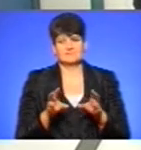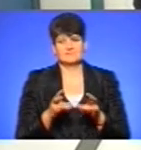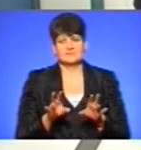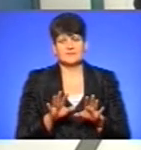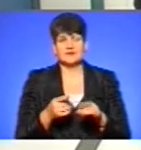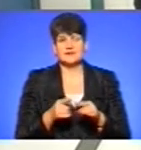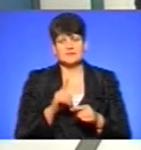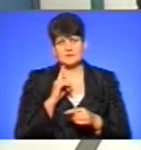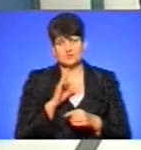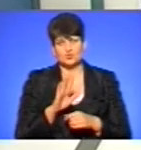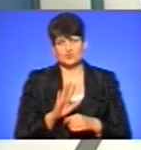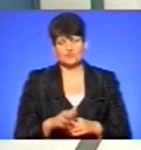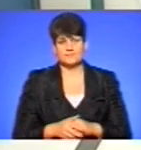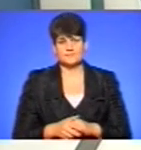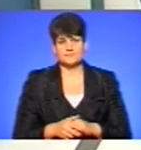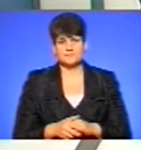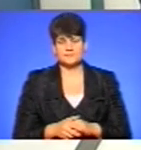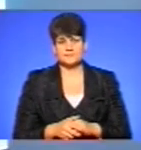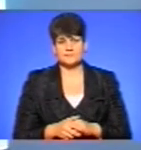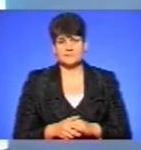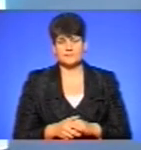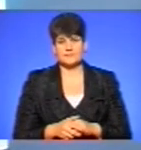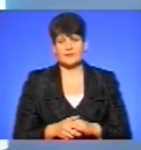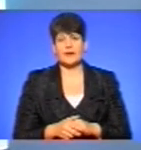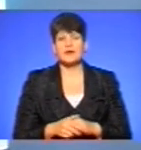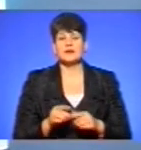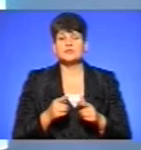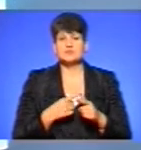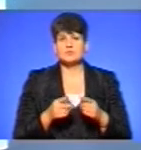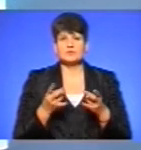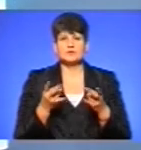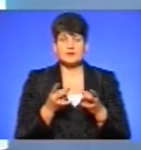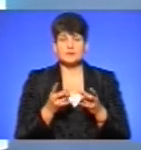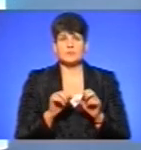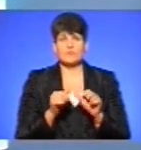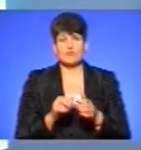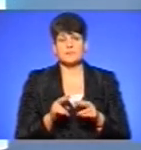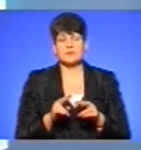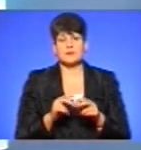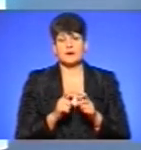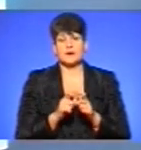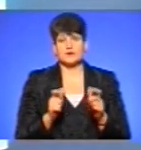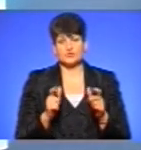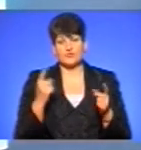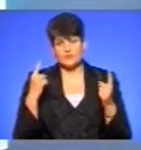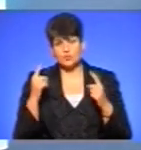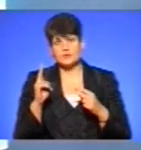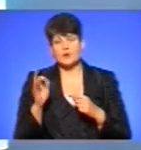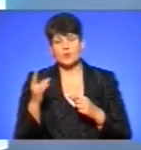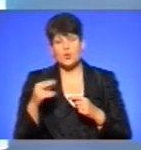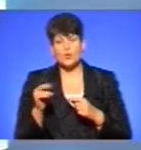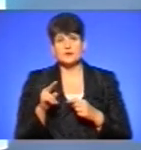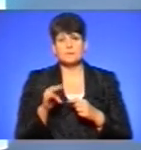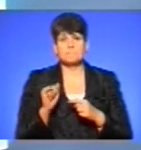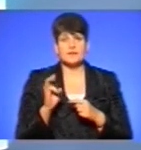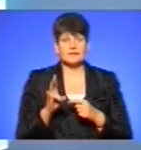лишні незручності. Чи потрібно при оформленні ID-картки вигадувати якийсь код, пін-код